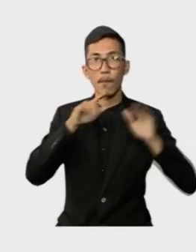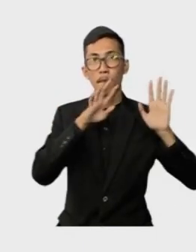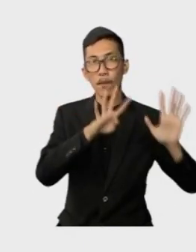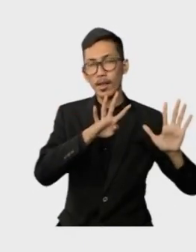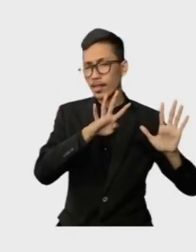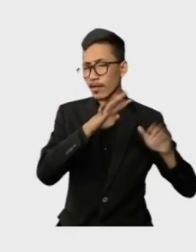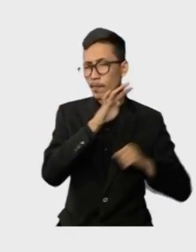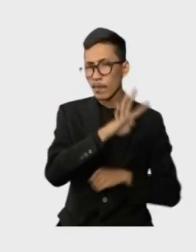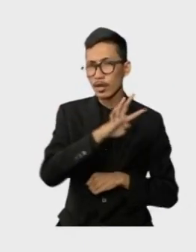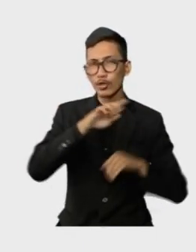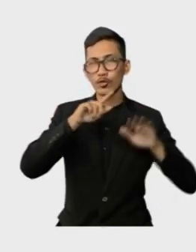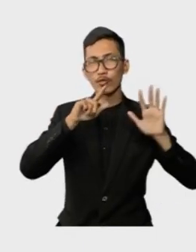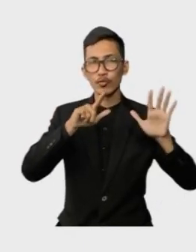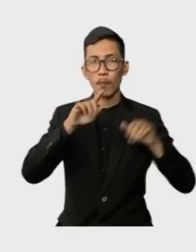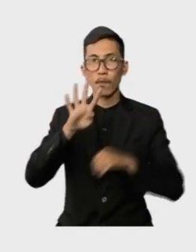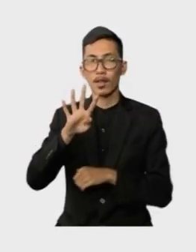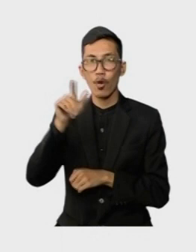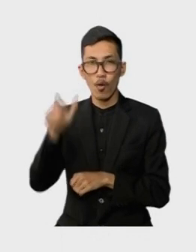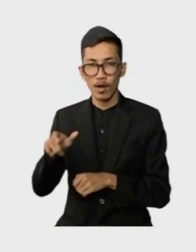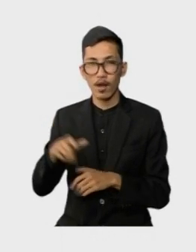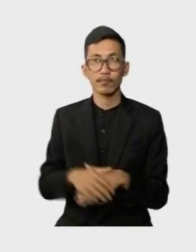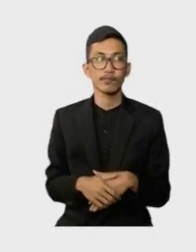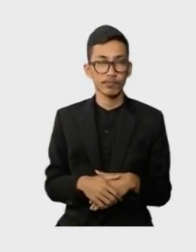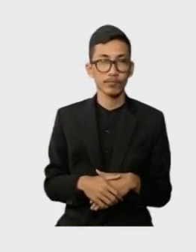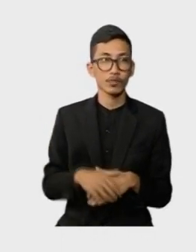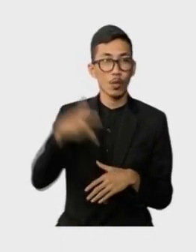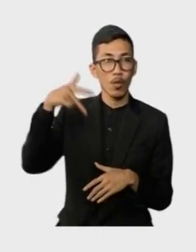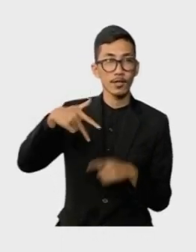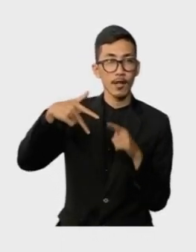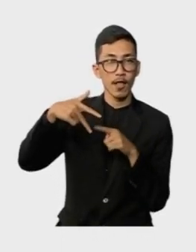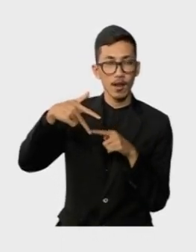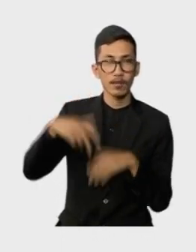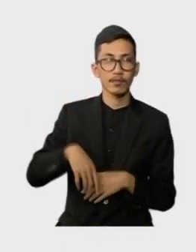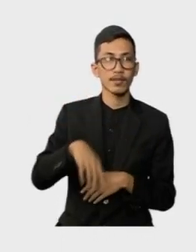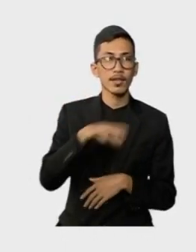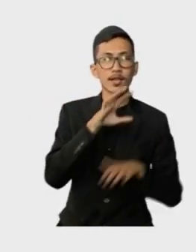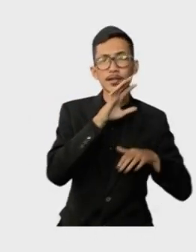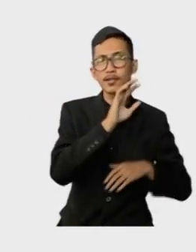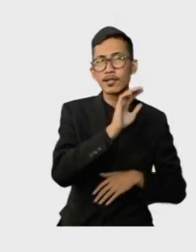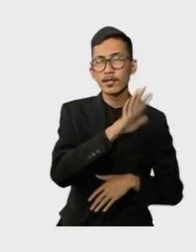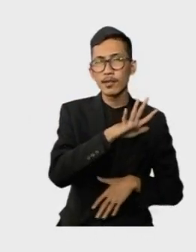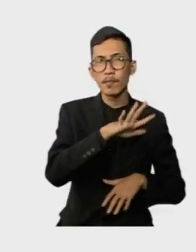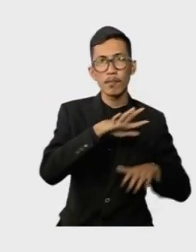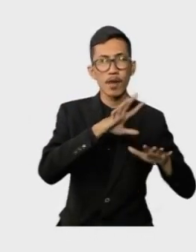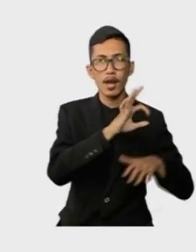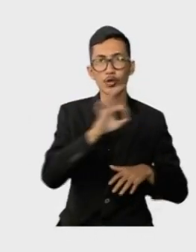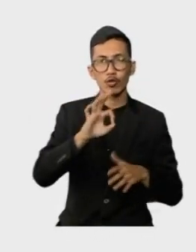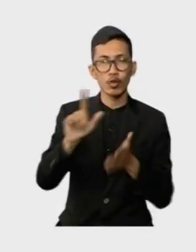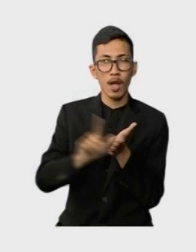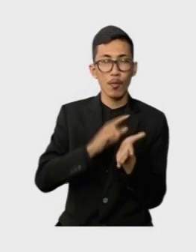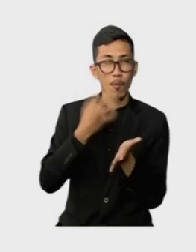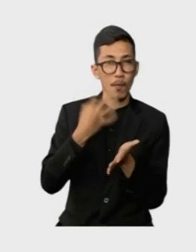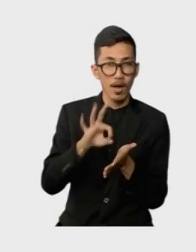474 Sulawesi Selatan hari ini melaporkan 158 kasus baru